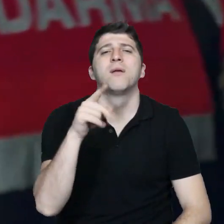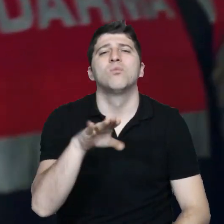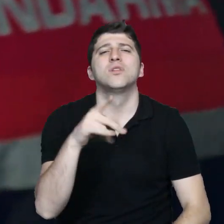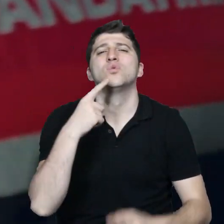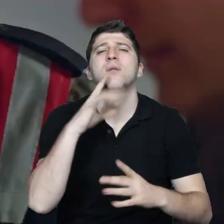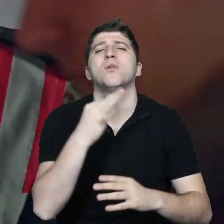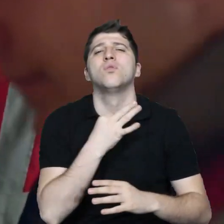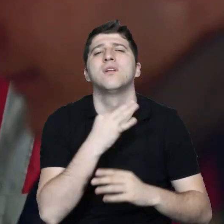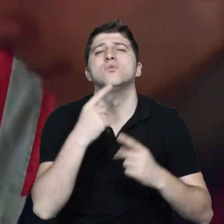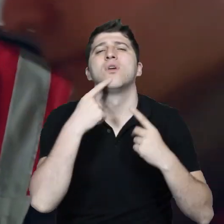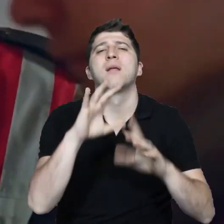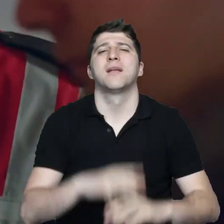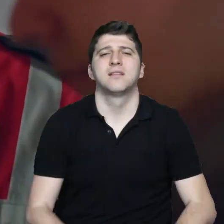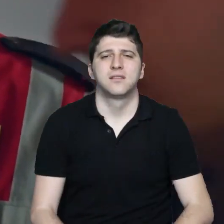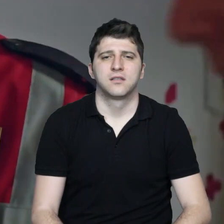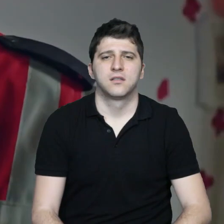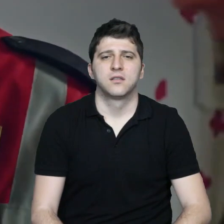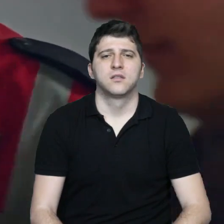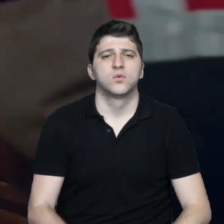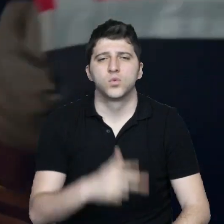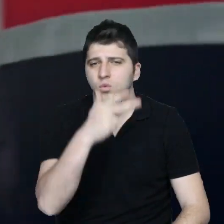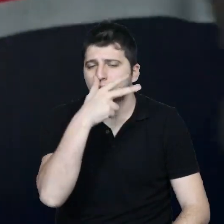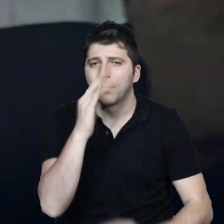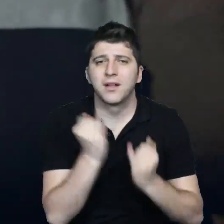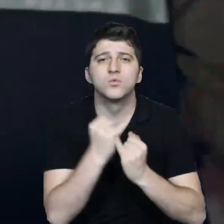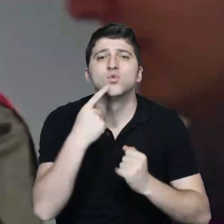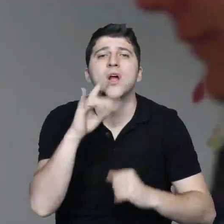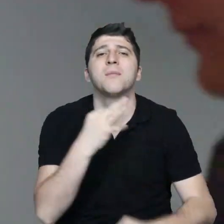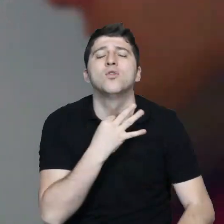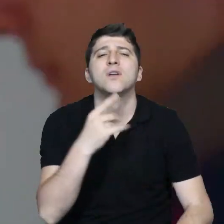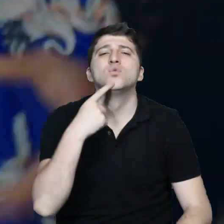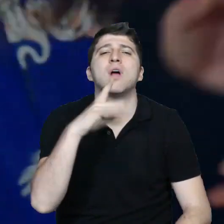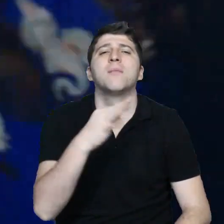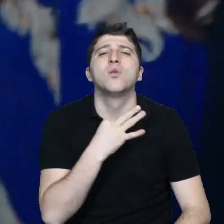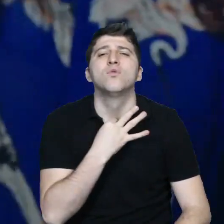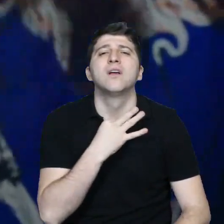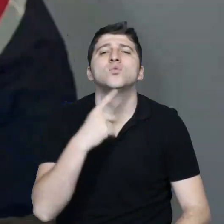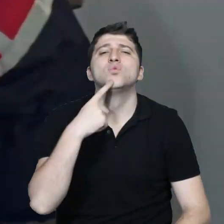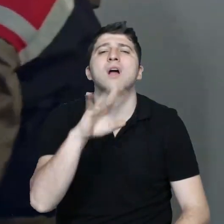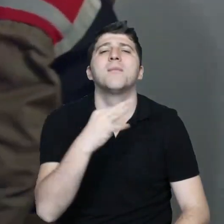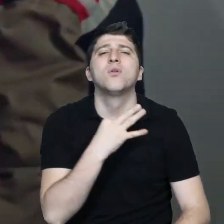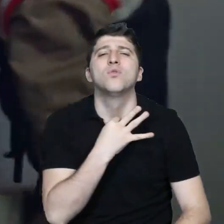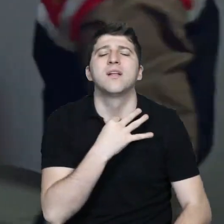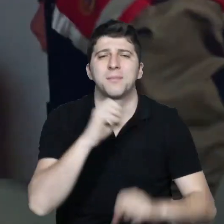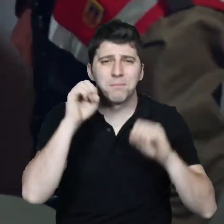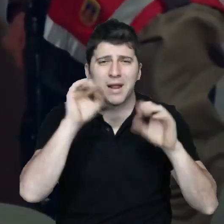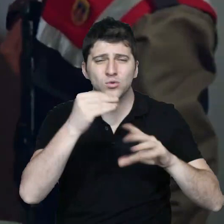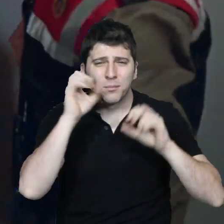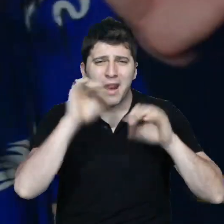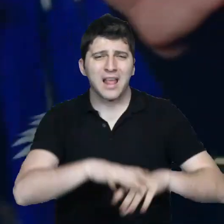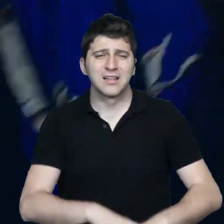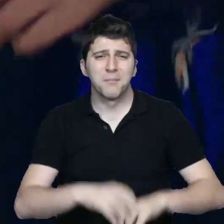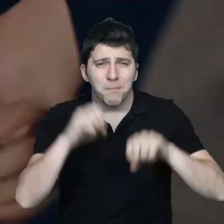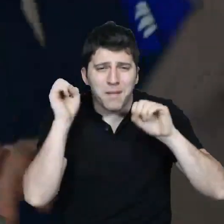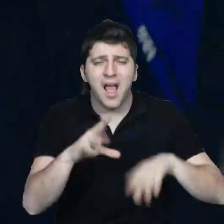olduğunu söylemeyin. Ne olursunuz. Kusura bakma hocam. Söyleme ne olursun. Söyleme! Söyleme! Bırakın çocuğu! Abla!